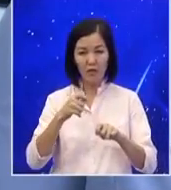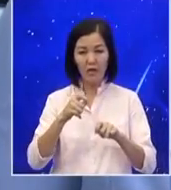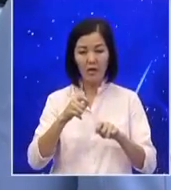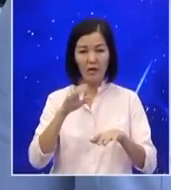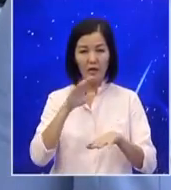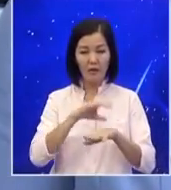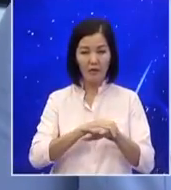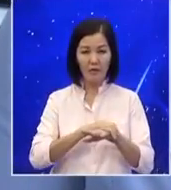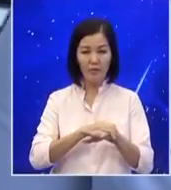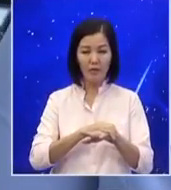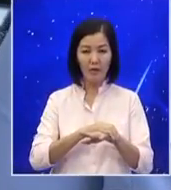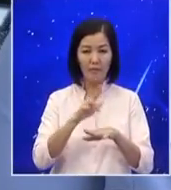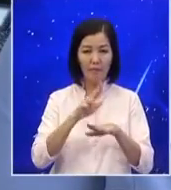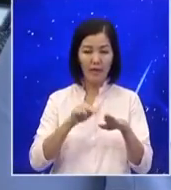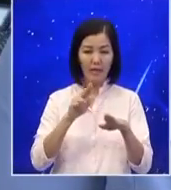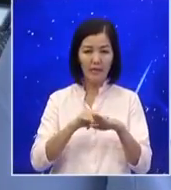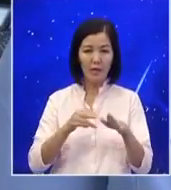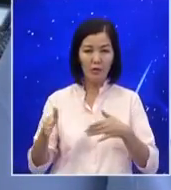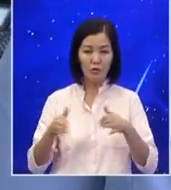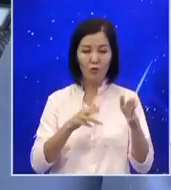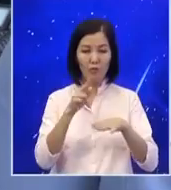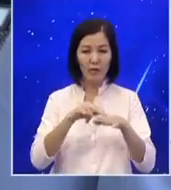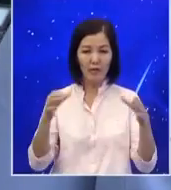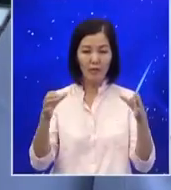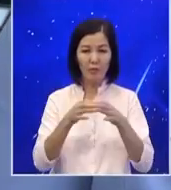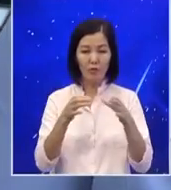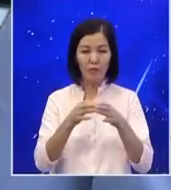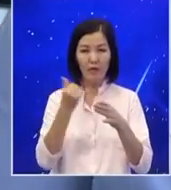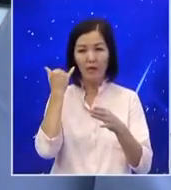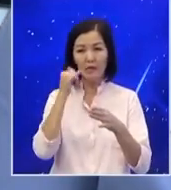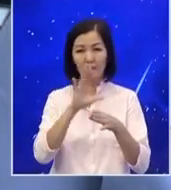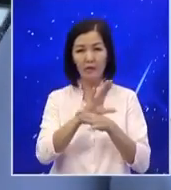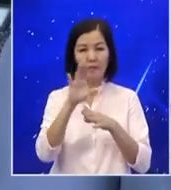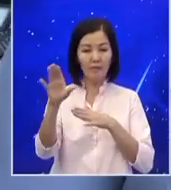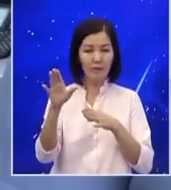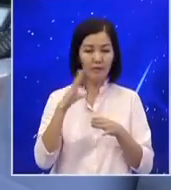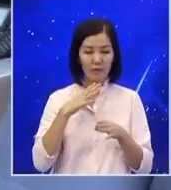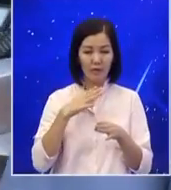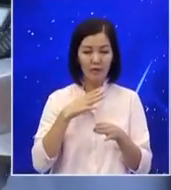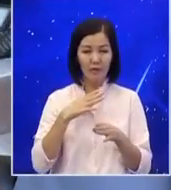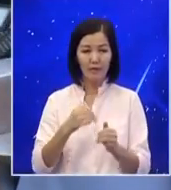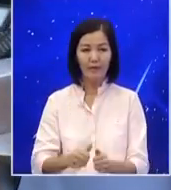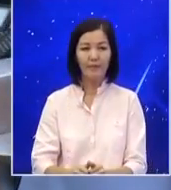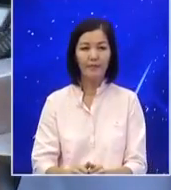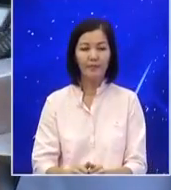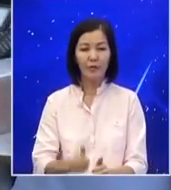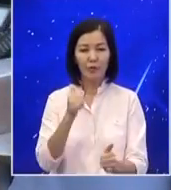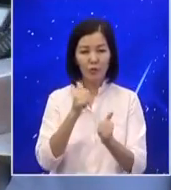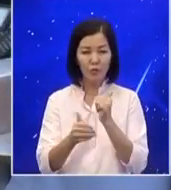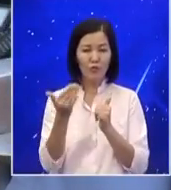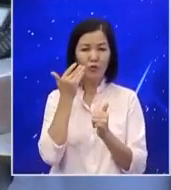учаскелік полиция қызметкерлеріне, жол полиция бөлімінің қызметкерлеріне рация желісі арқылы беріліп отырады.